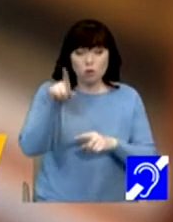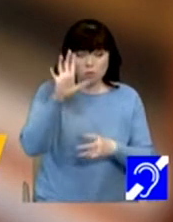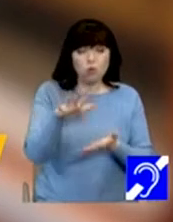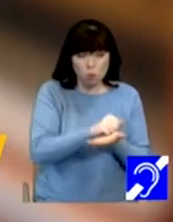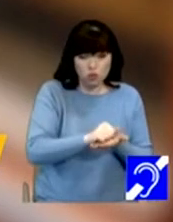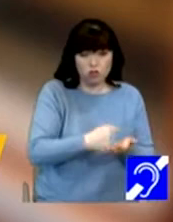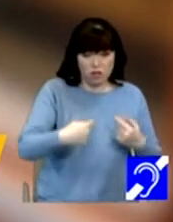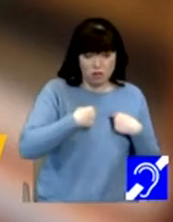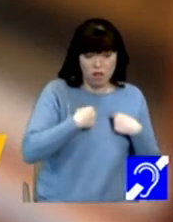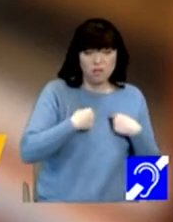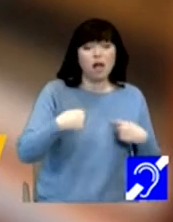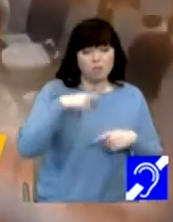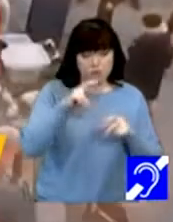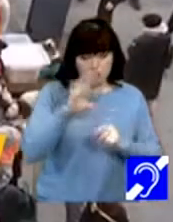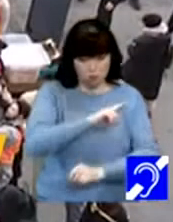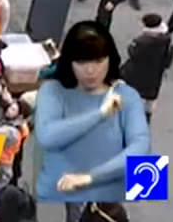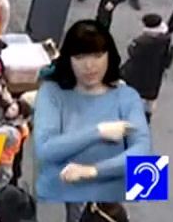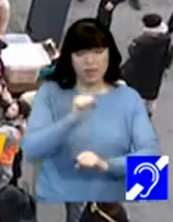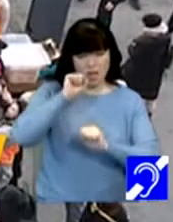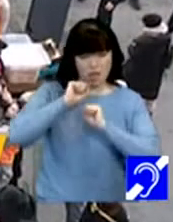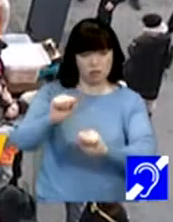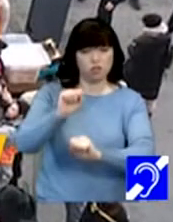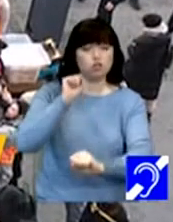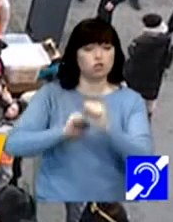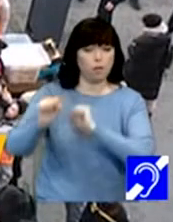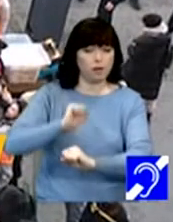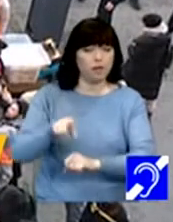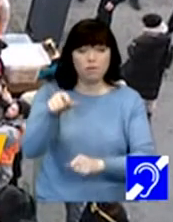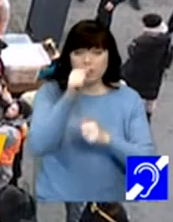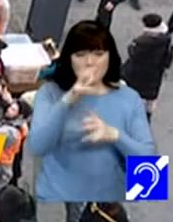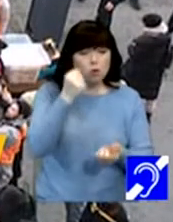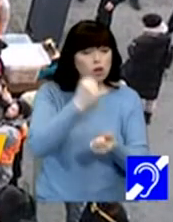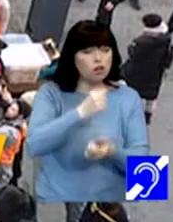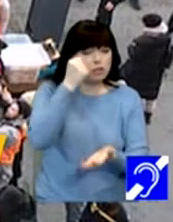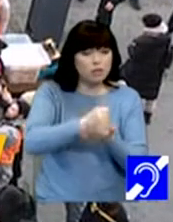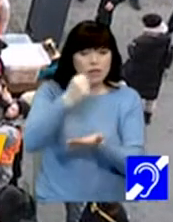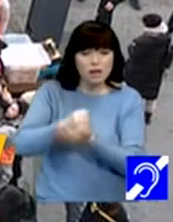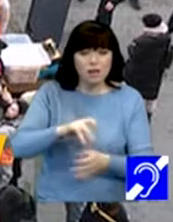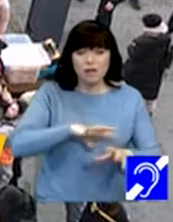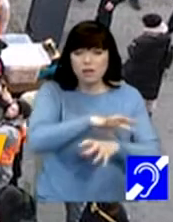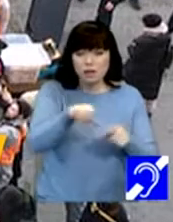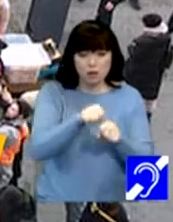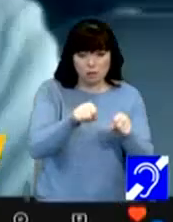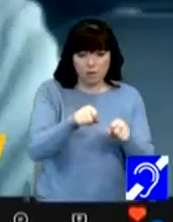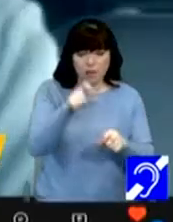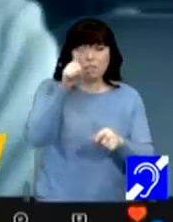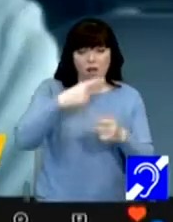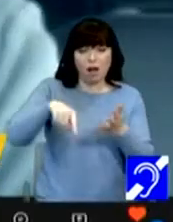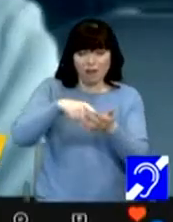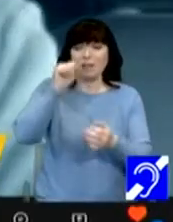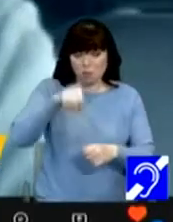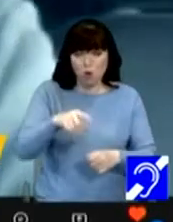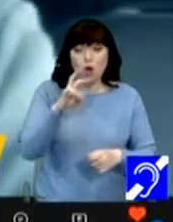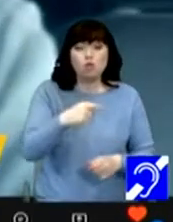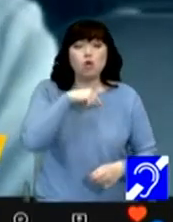уничтожать нас, тем сильнее мы будем сопротивляться. Вы можете разбомбить наши города, но вы никогда не разбомбите наш дух. Рано или поздно